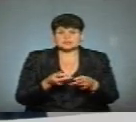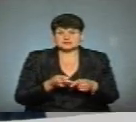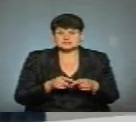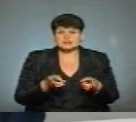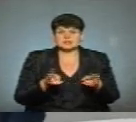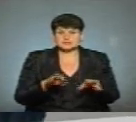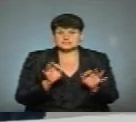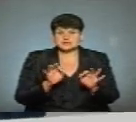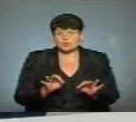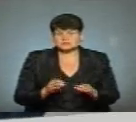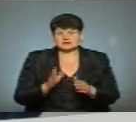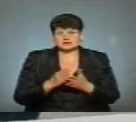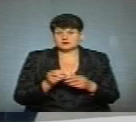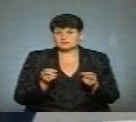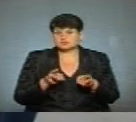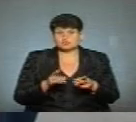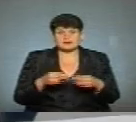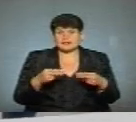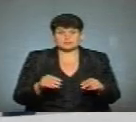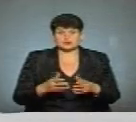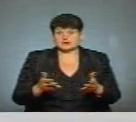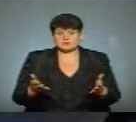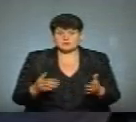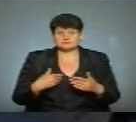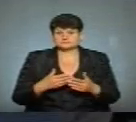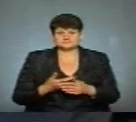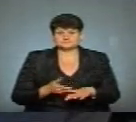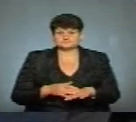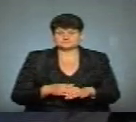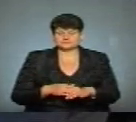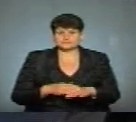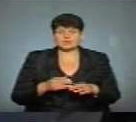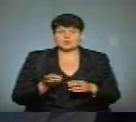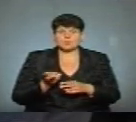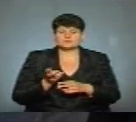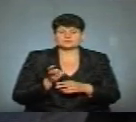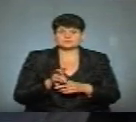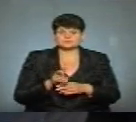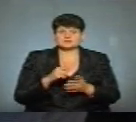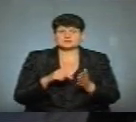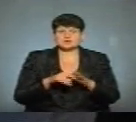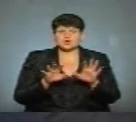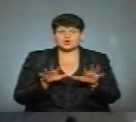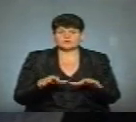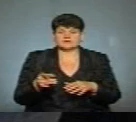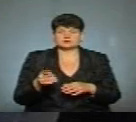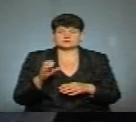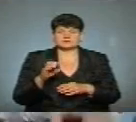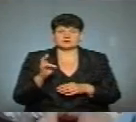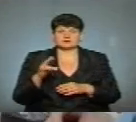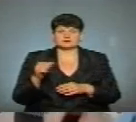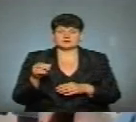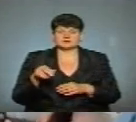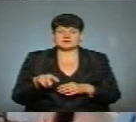осінь. Його є ризик, що ми взагалі можемо його не продати. Ми прилітаємо. До протестувальників вийшов міський голова Тернополя Сергій Надал.